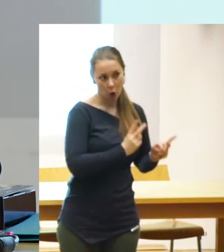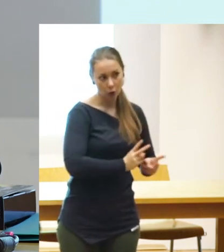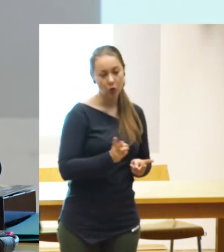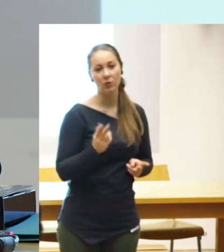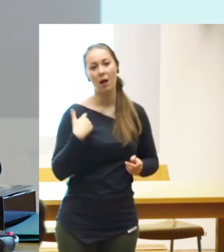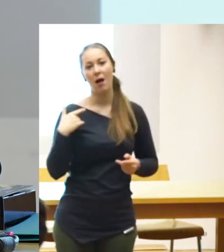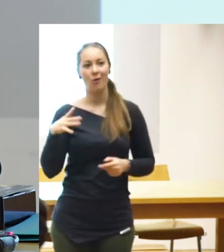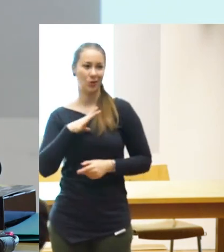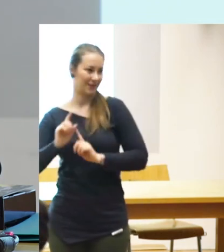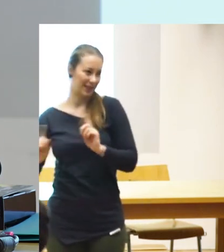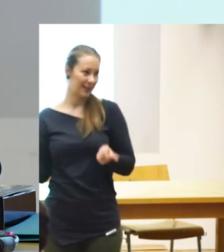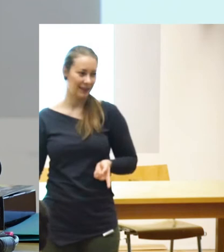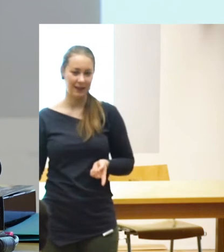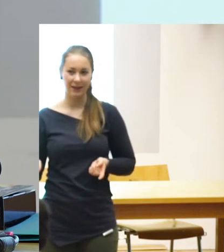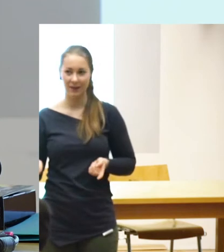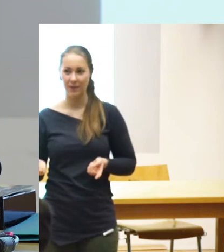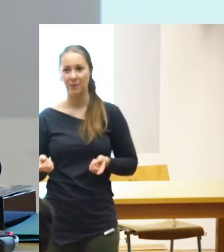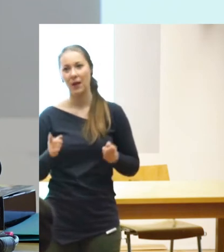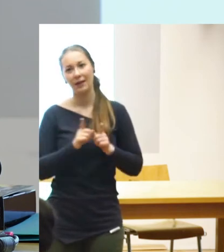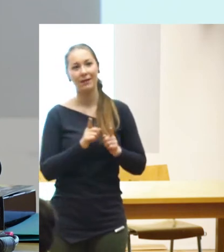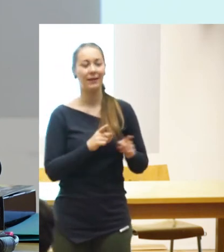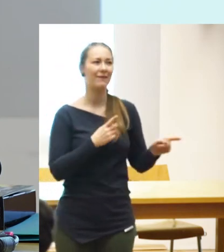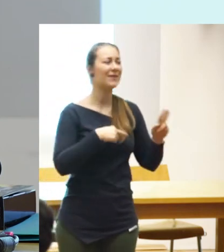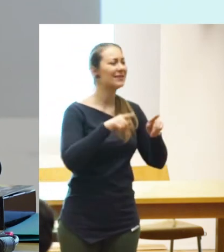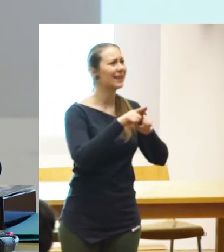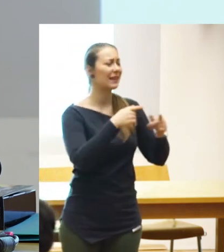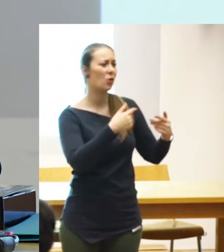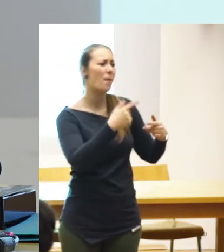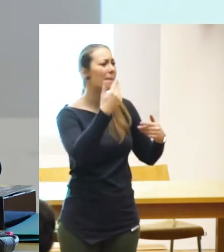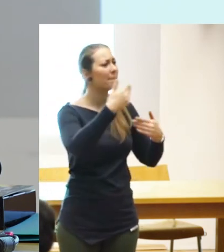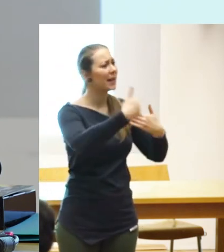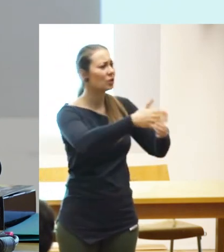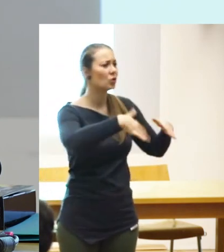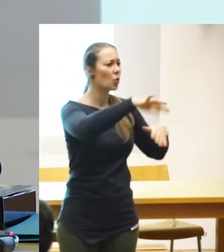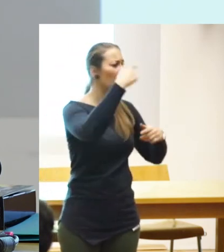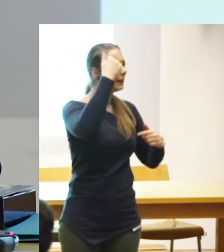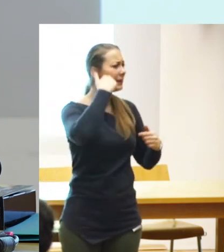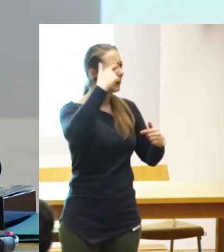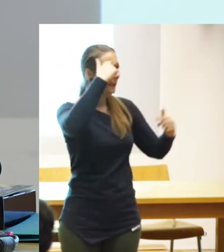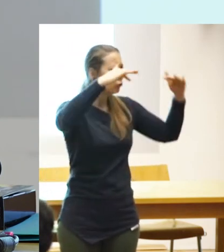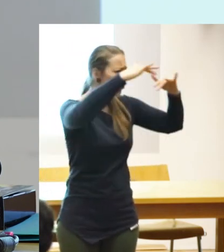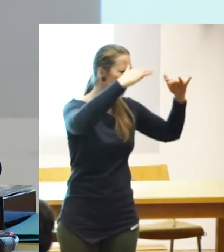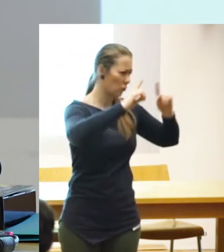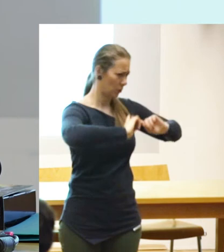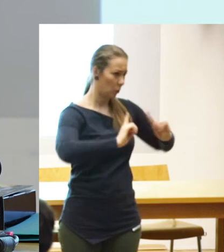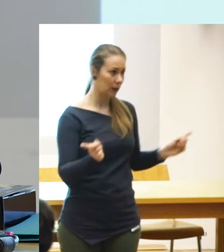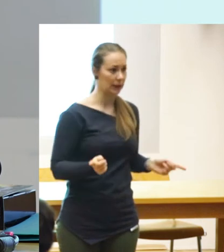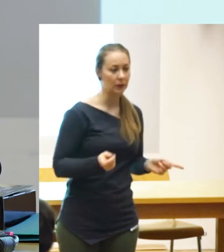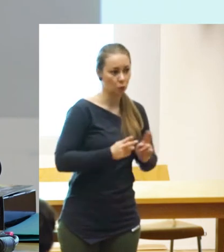ale také nějaké mentální nastavení a nějaké programy, které jsou